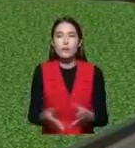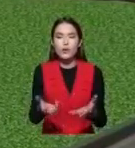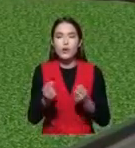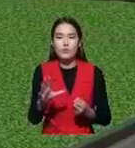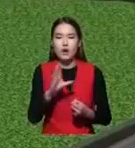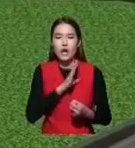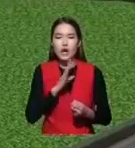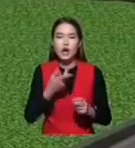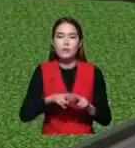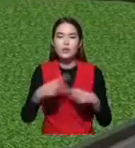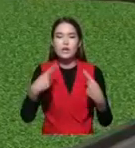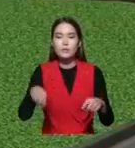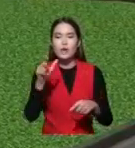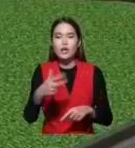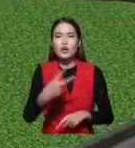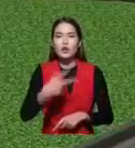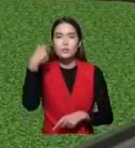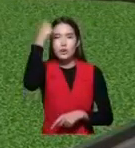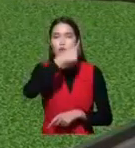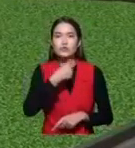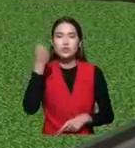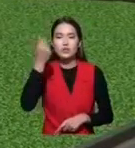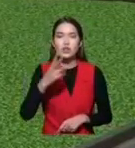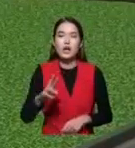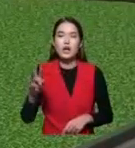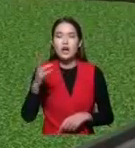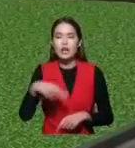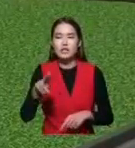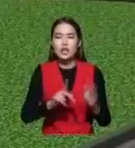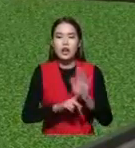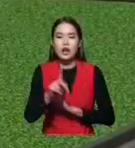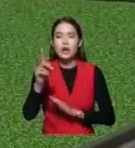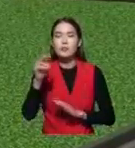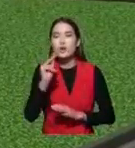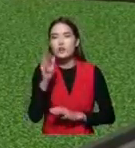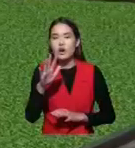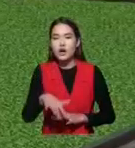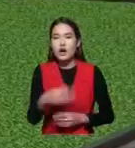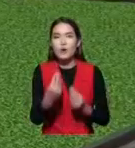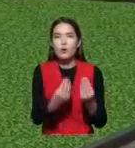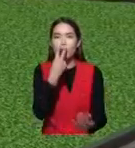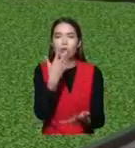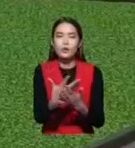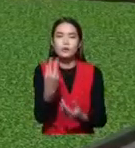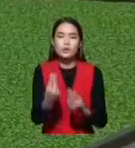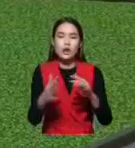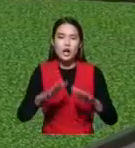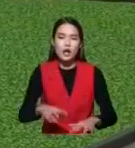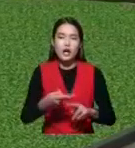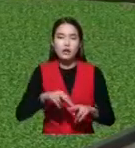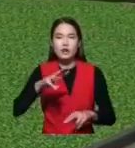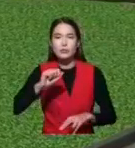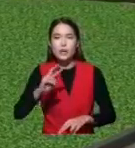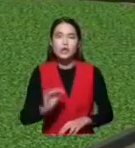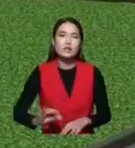кетейік, Асхат 2023 жылдың қаңтар айынан бастап Шымкент клубында өнер көрсетіп келеді. Осы маусымда ордабасы